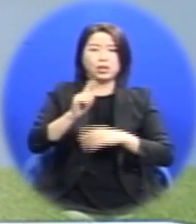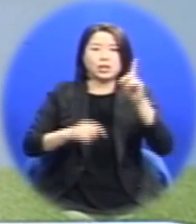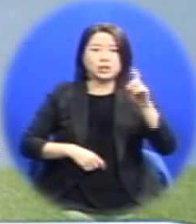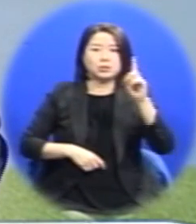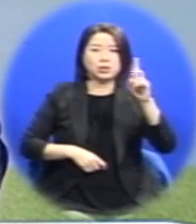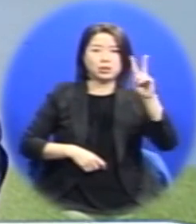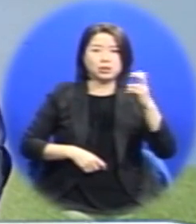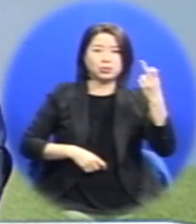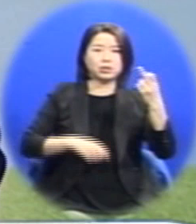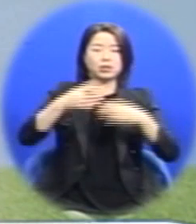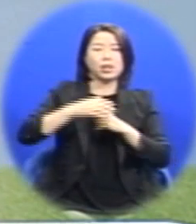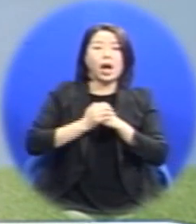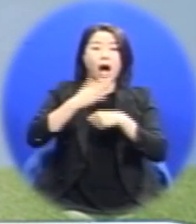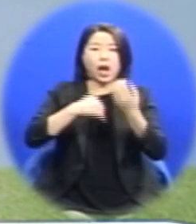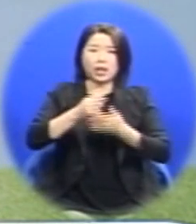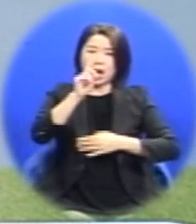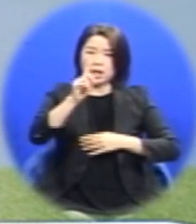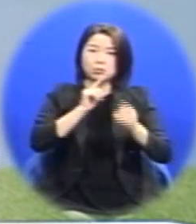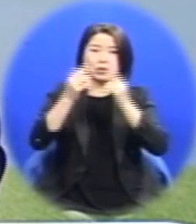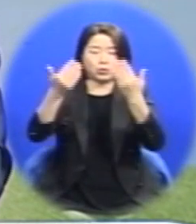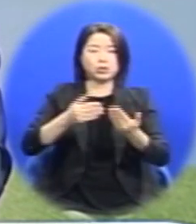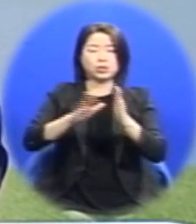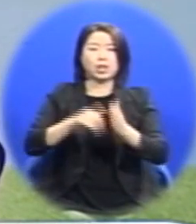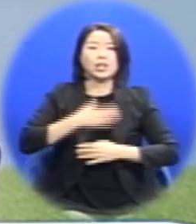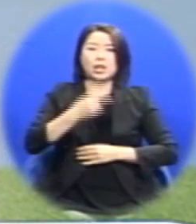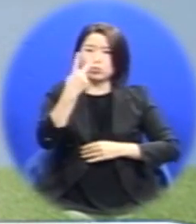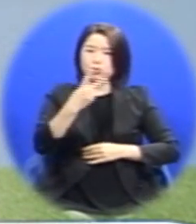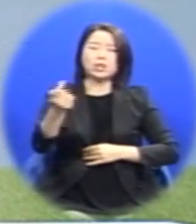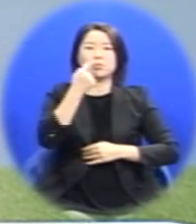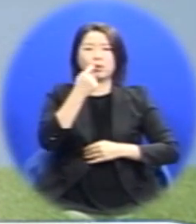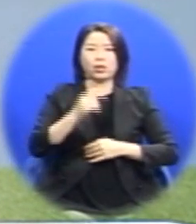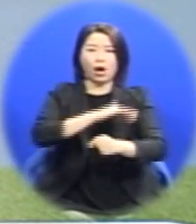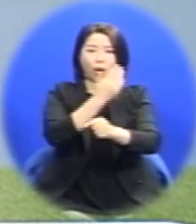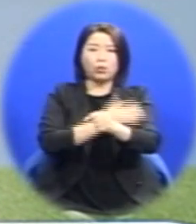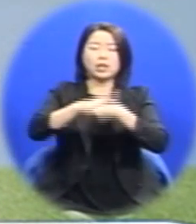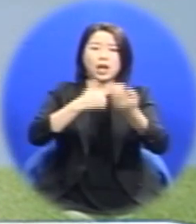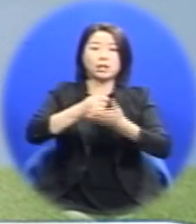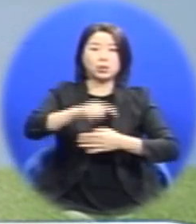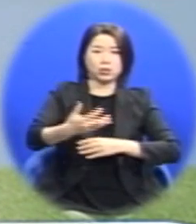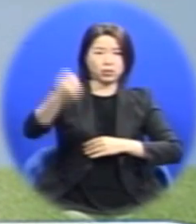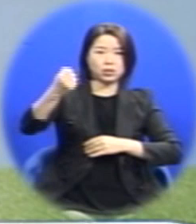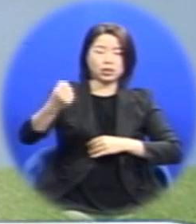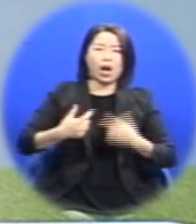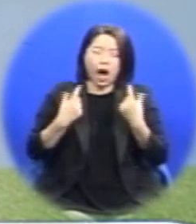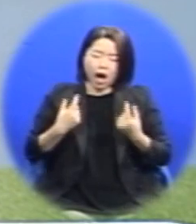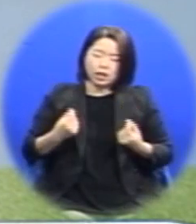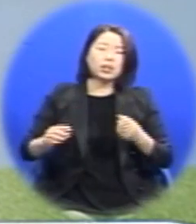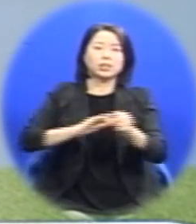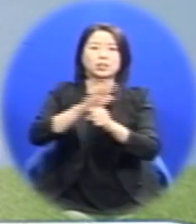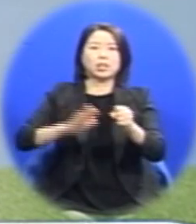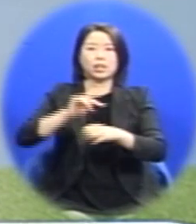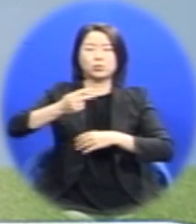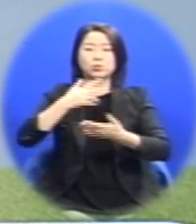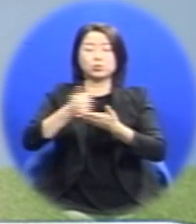12절에 하나님께서 한 가지를 말씀하셨을 때 나는 두 가지를 배웠다. 권세는 하나님의 것이요, 한결같은 사랑도